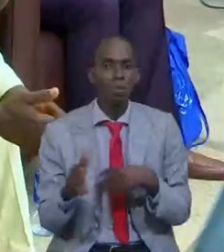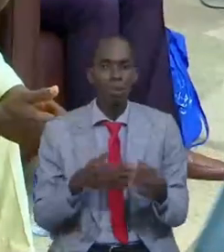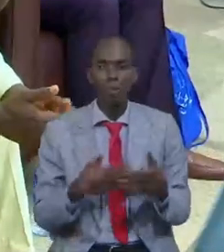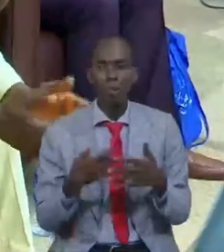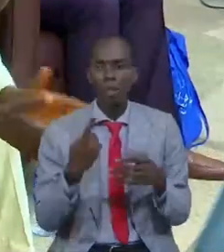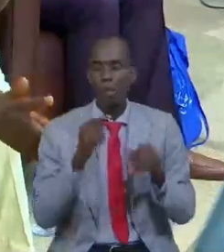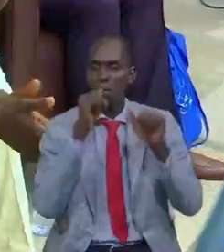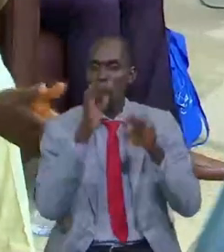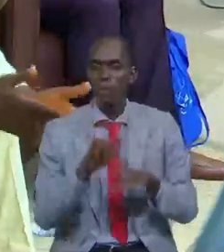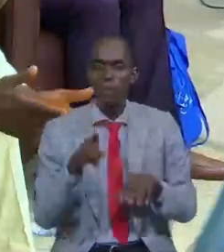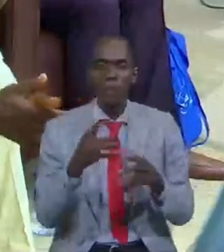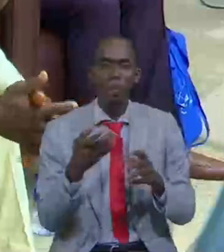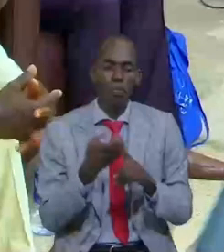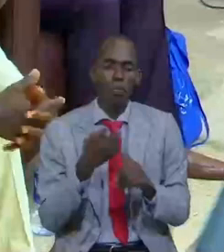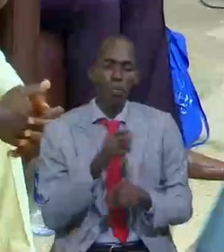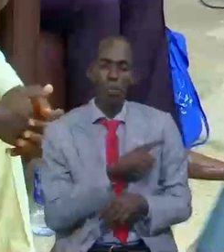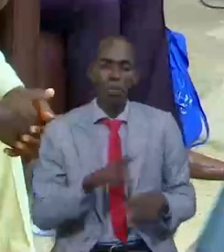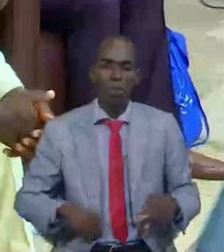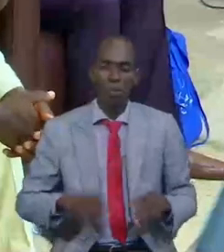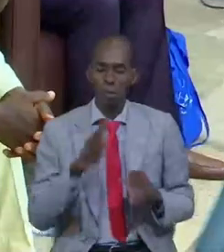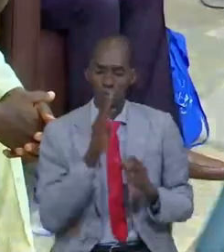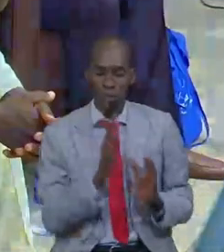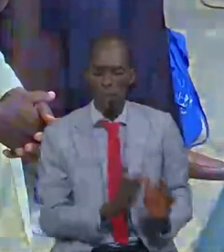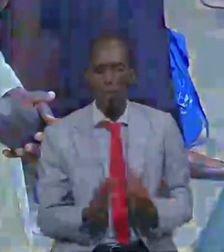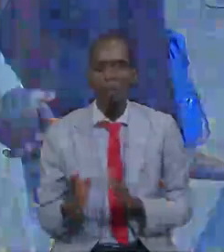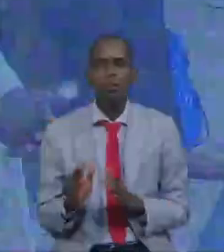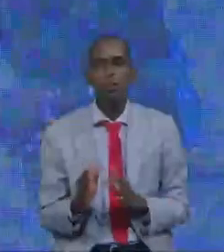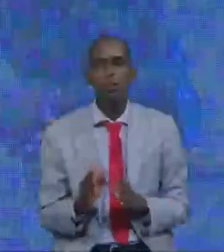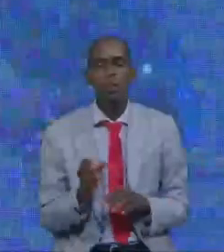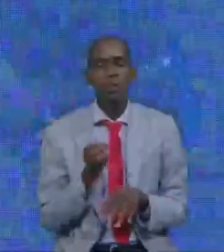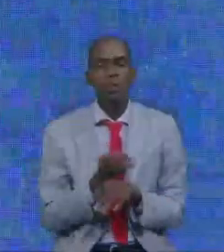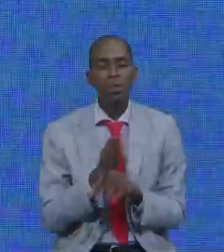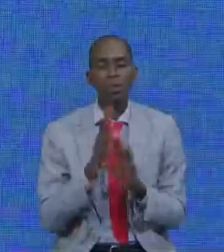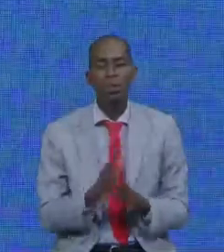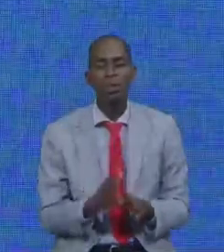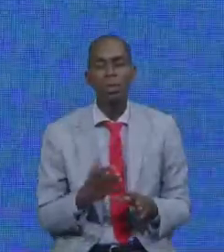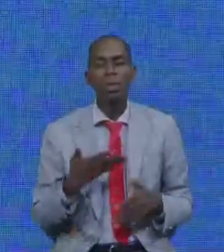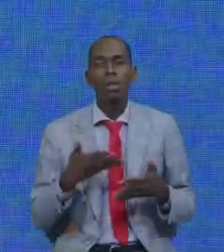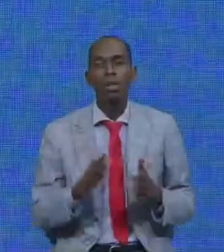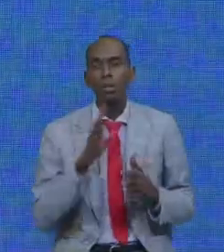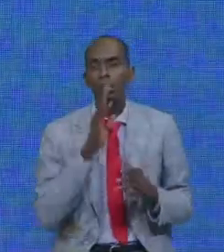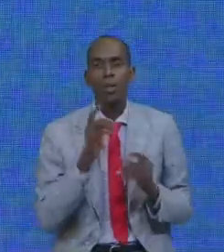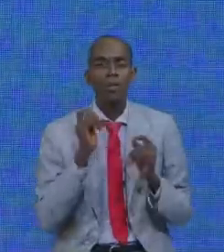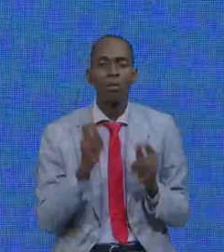du Seigneur, prépare-toi, conseiller, faisons-le rapidement.